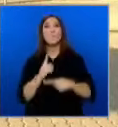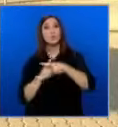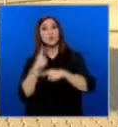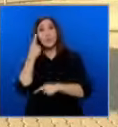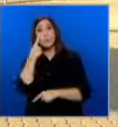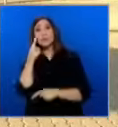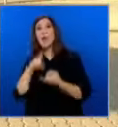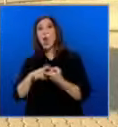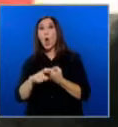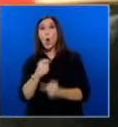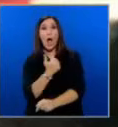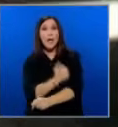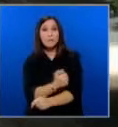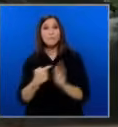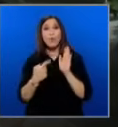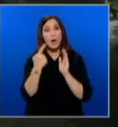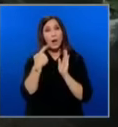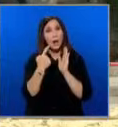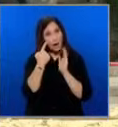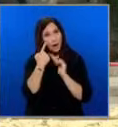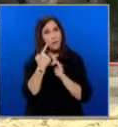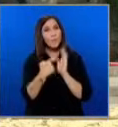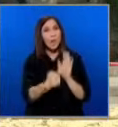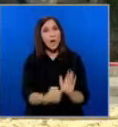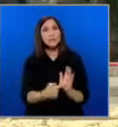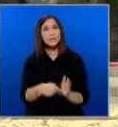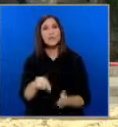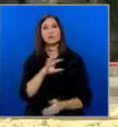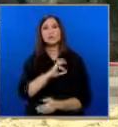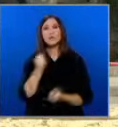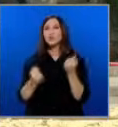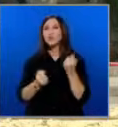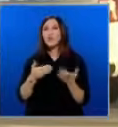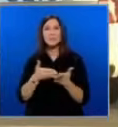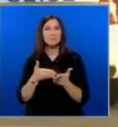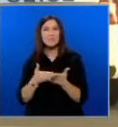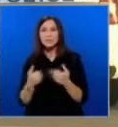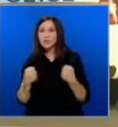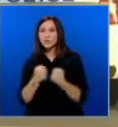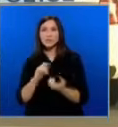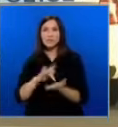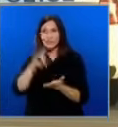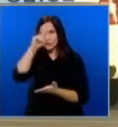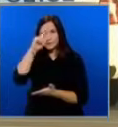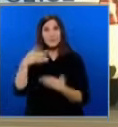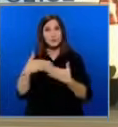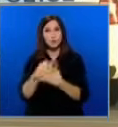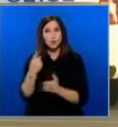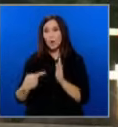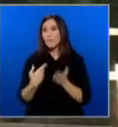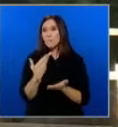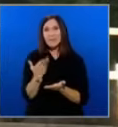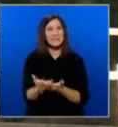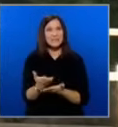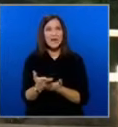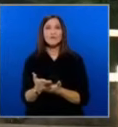Положителна проба за кокаин показаха резултатите на шофьора, причинил катастрофата в центъра на София снощи. Той е представил